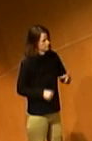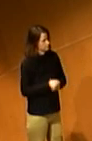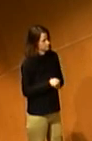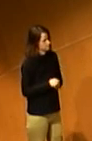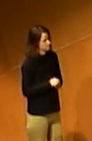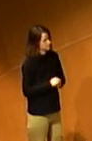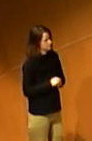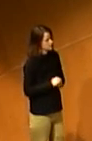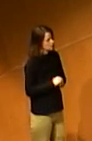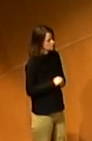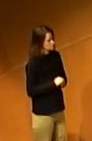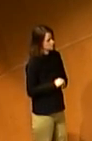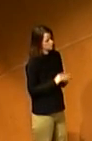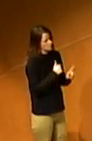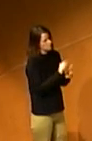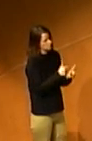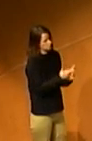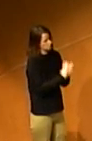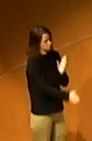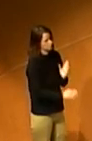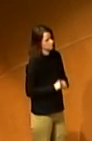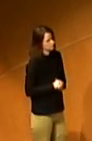de pouvoir, enfin, c'est elle qui répondra, hein.